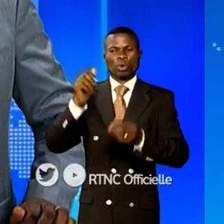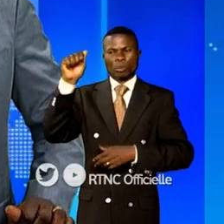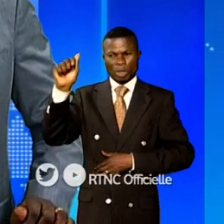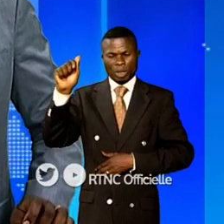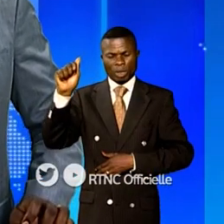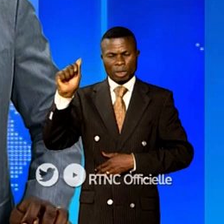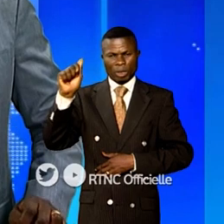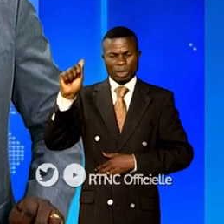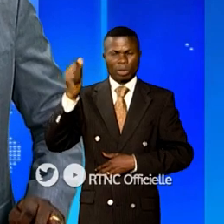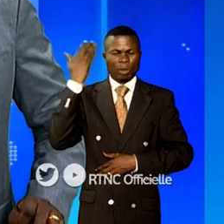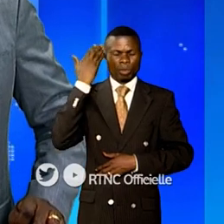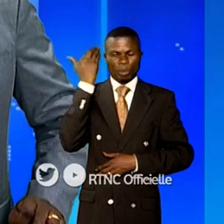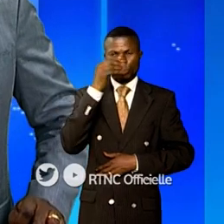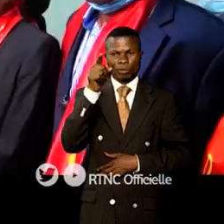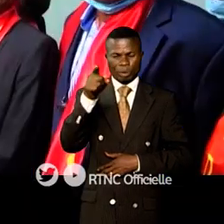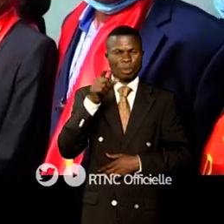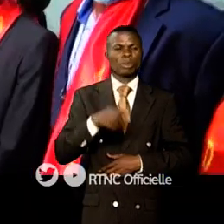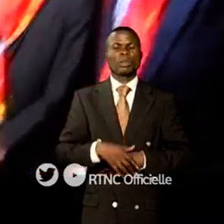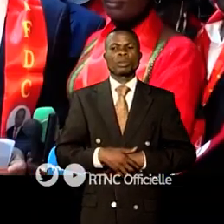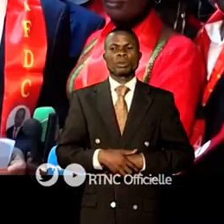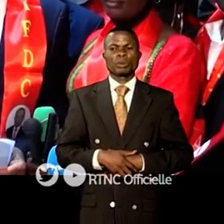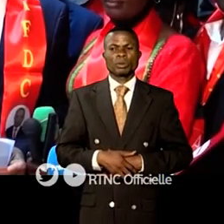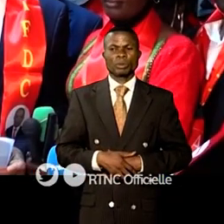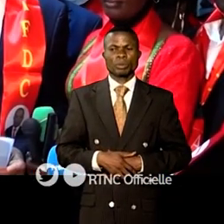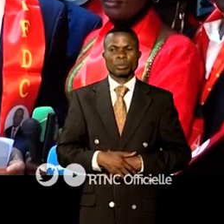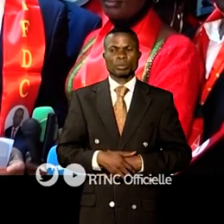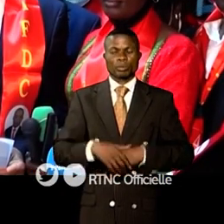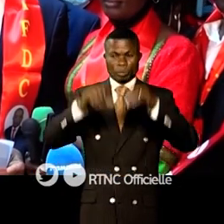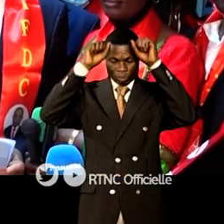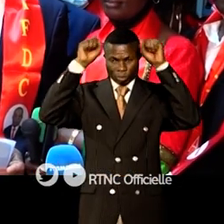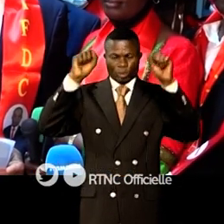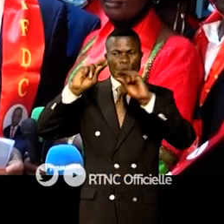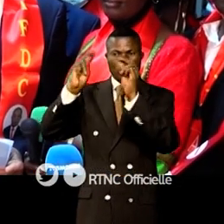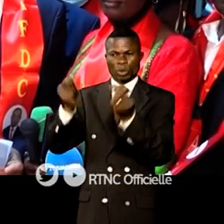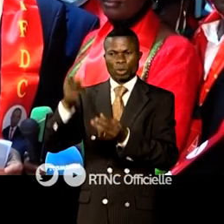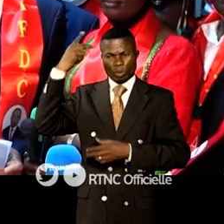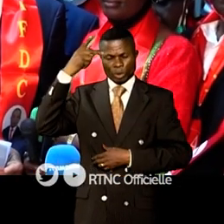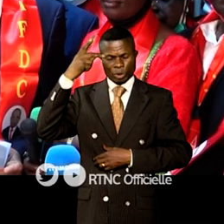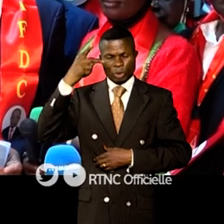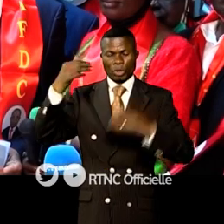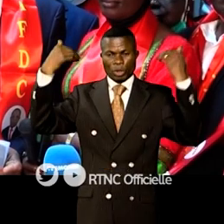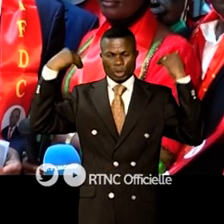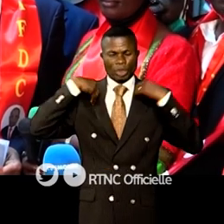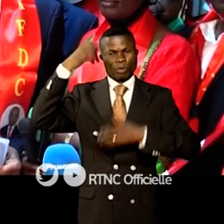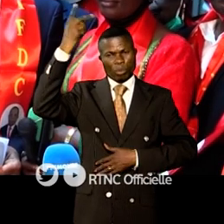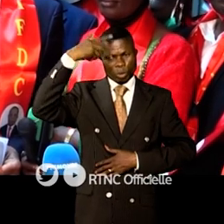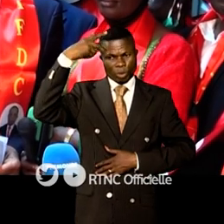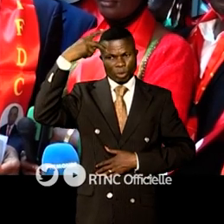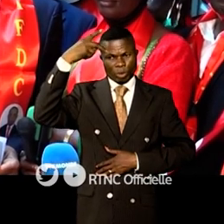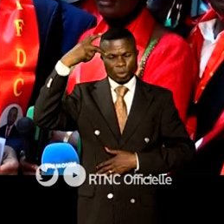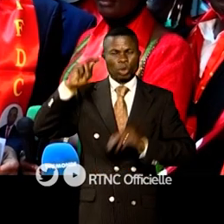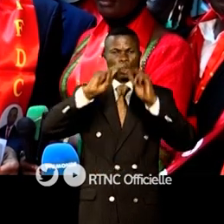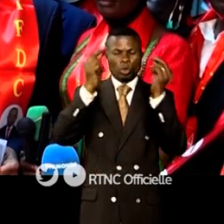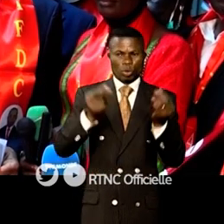M. Moussungaï. La conférence des présidents des partis et personnalités politiques du